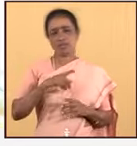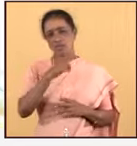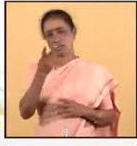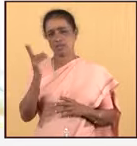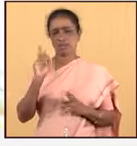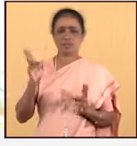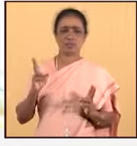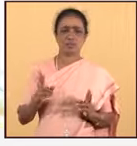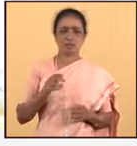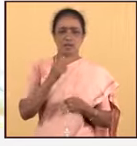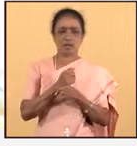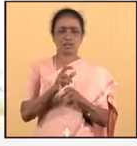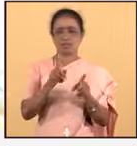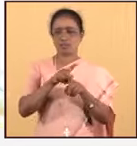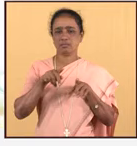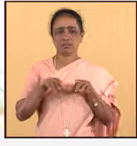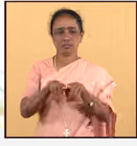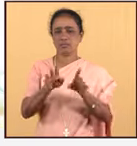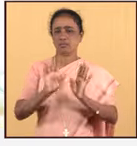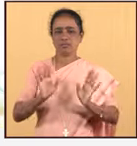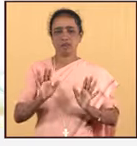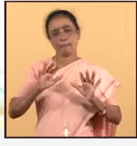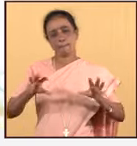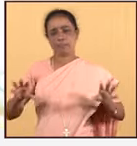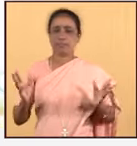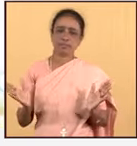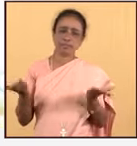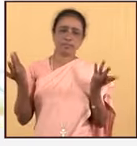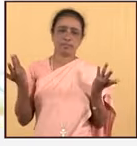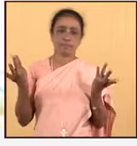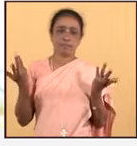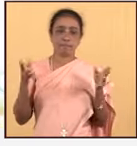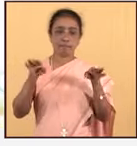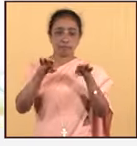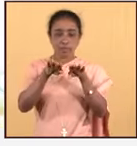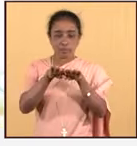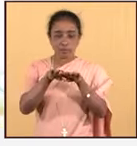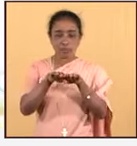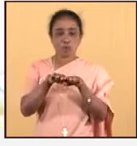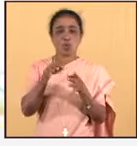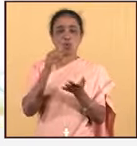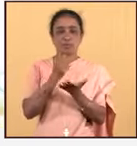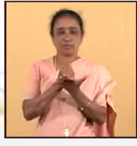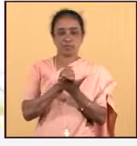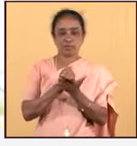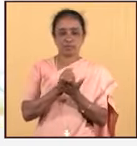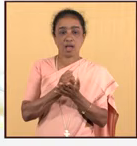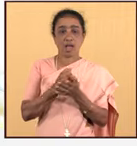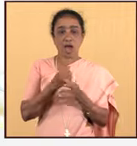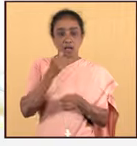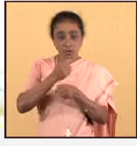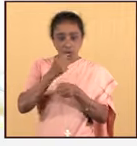என்ன அப்படின்னா, எந்த சமயத்தையும் அரசு பின்பற்றவில்லை, மக்கள் பின்பற்றி கொள்ளலாம். அப்போ சமத்துவ கோட்பாடு என்றால்